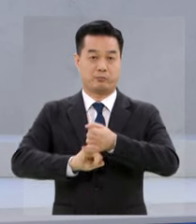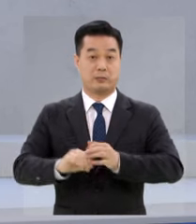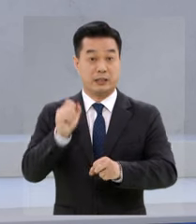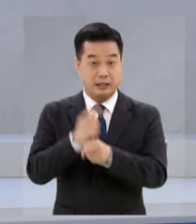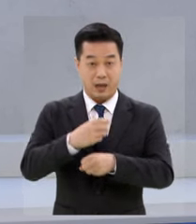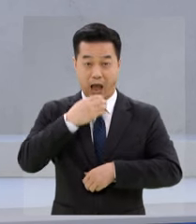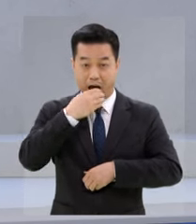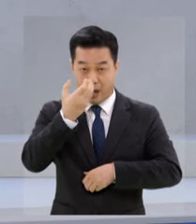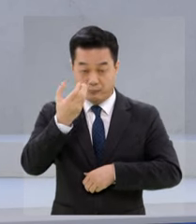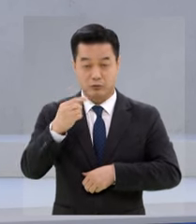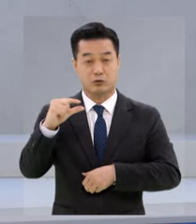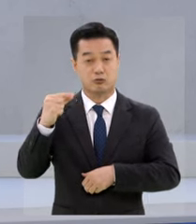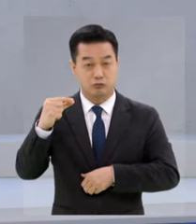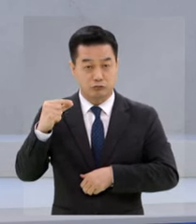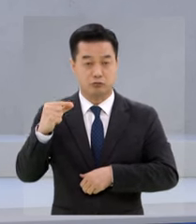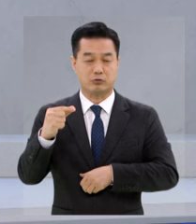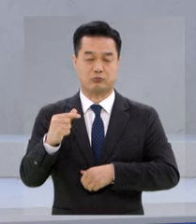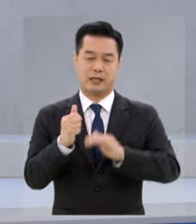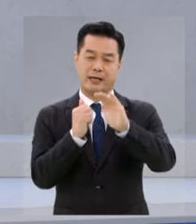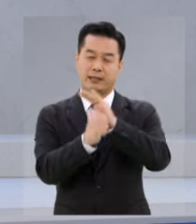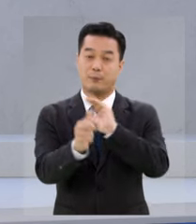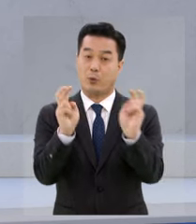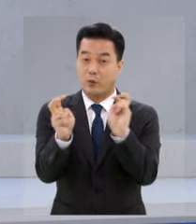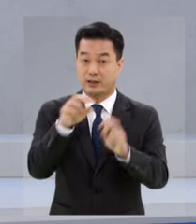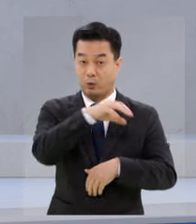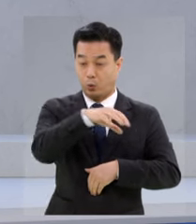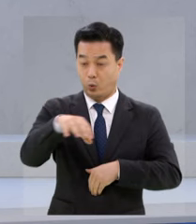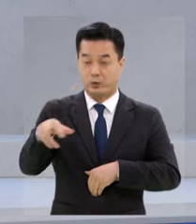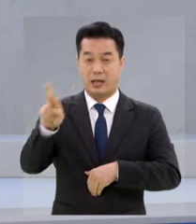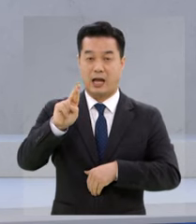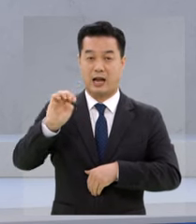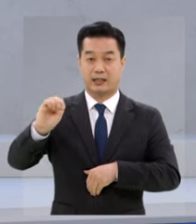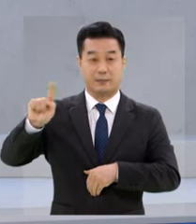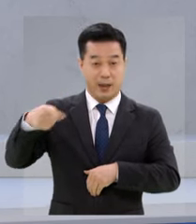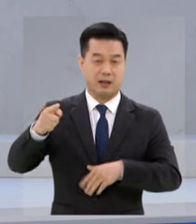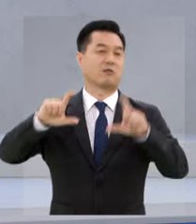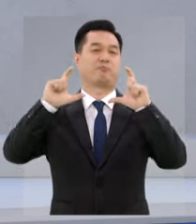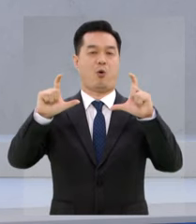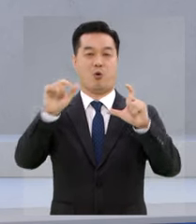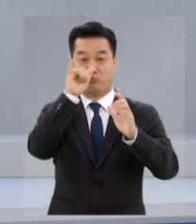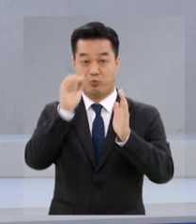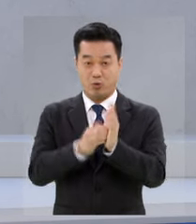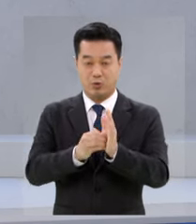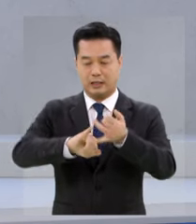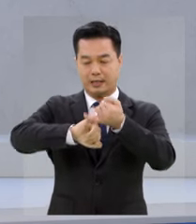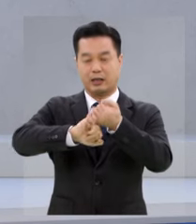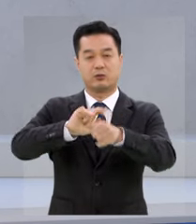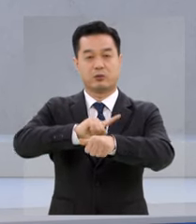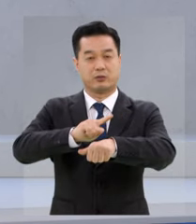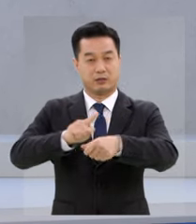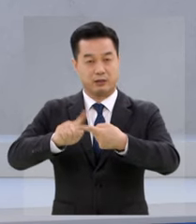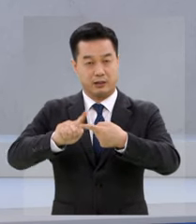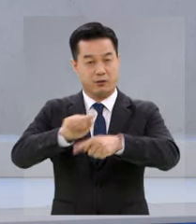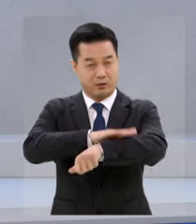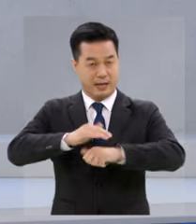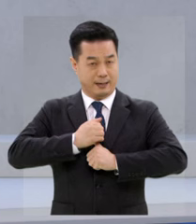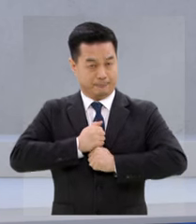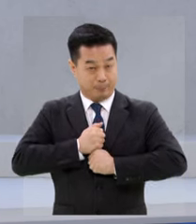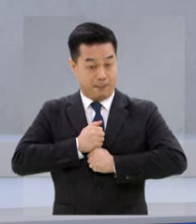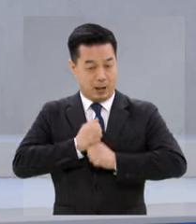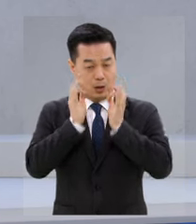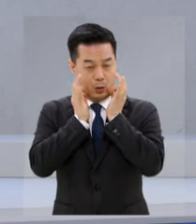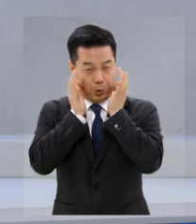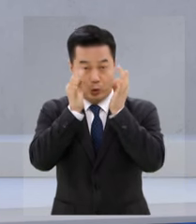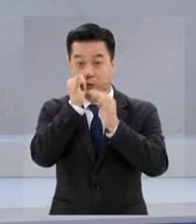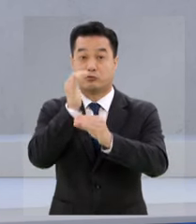애플 구글을 비롯한 주요 글로벌 기업들은 아리백 선언했고 그 약속을 충실히 지키고자 노력하고